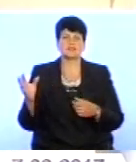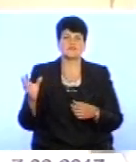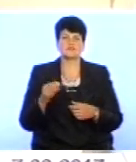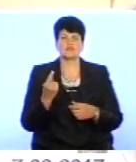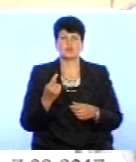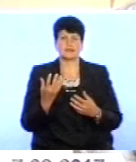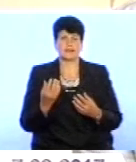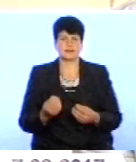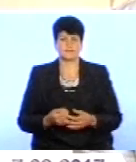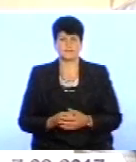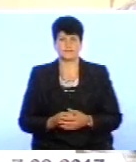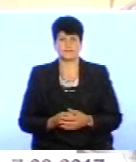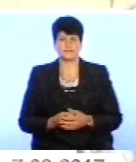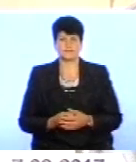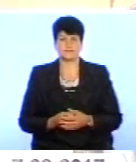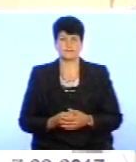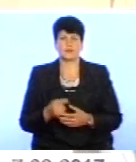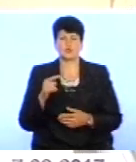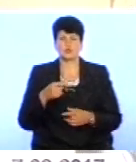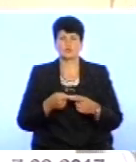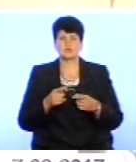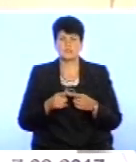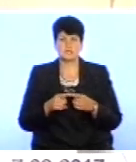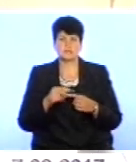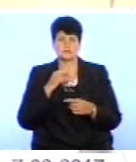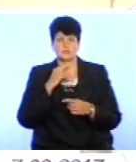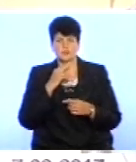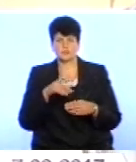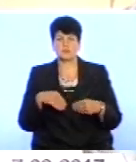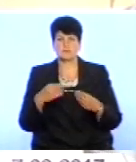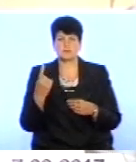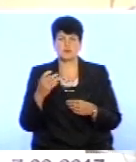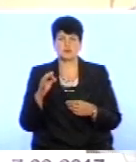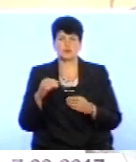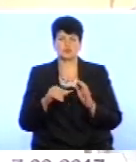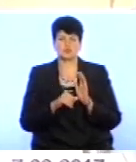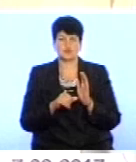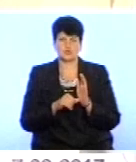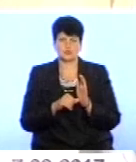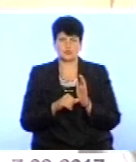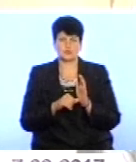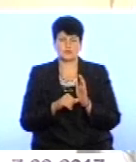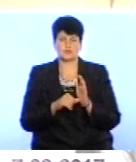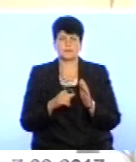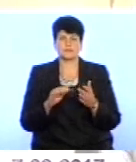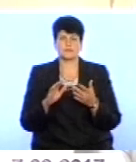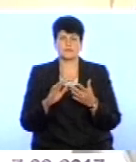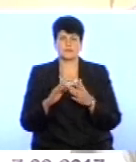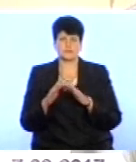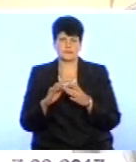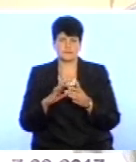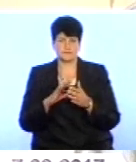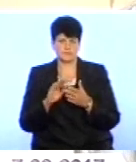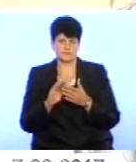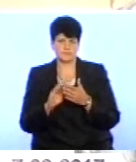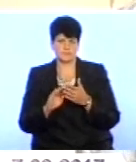день. І тому ці застереження, що ми даємо з 1.06, були висновлені на нашому сайті